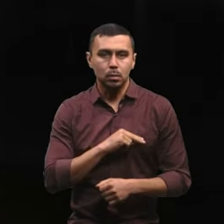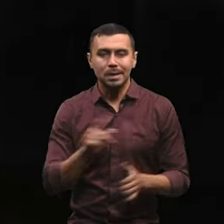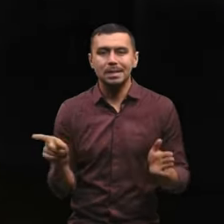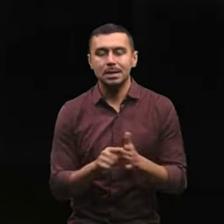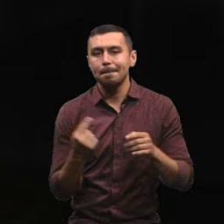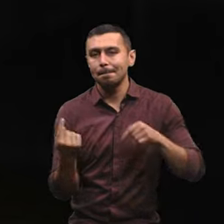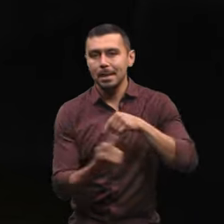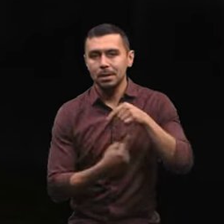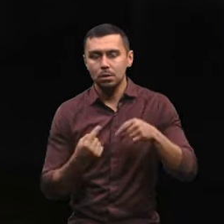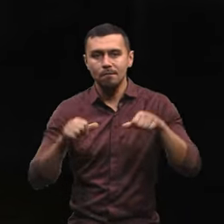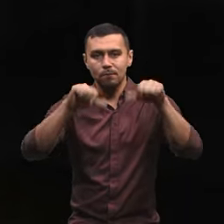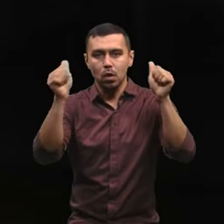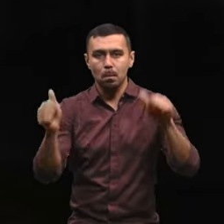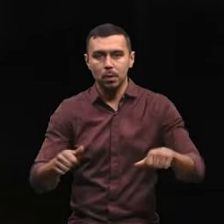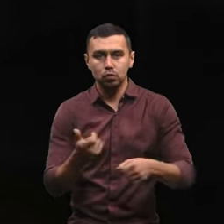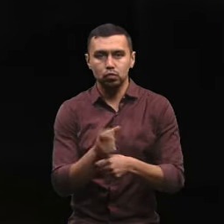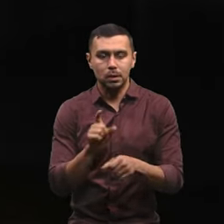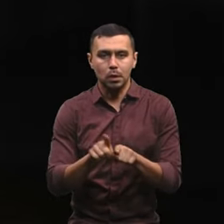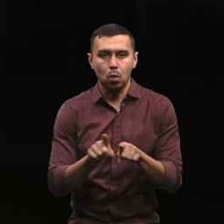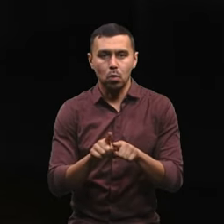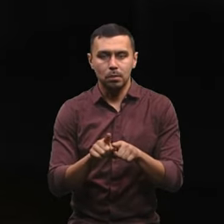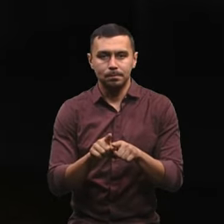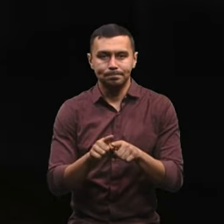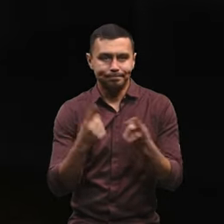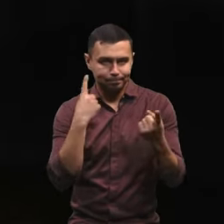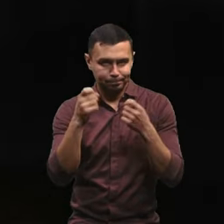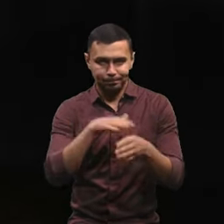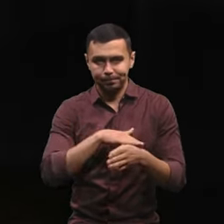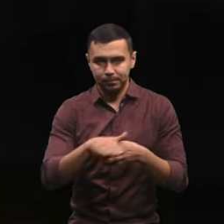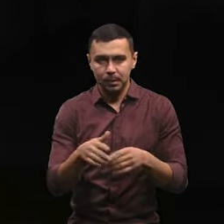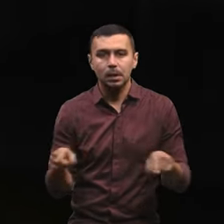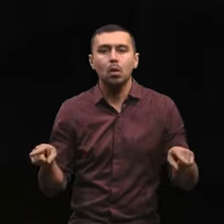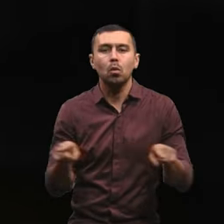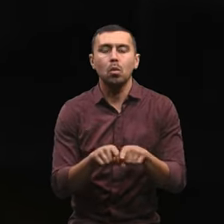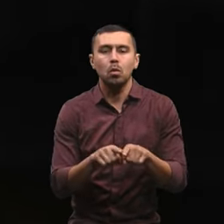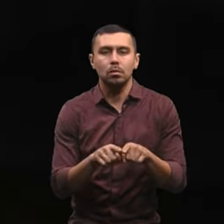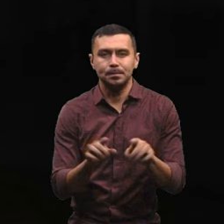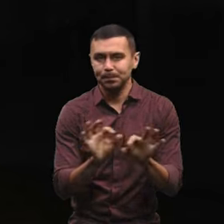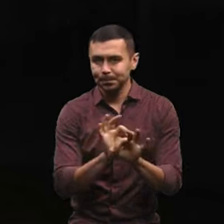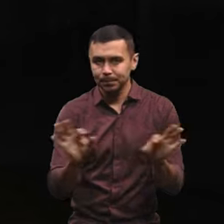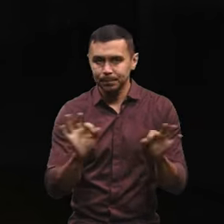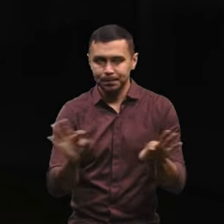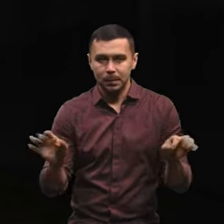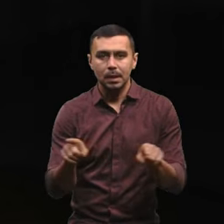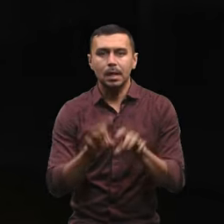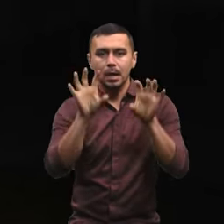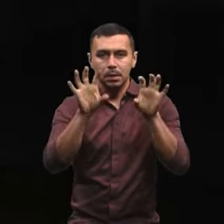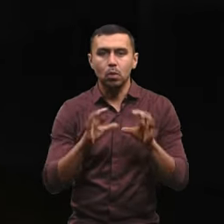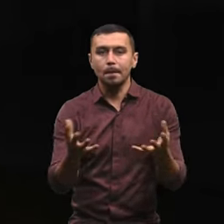бізнесом в форматі дуже інформативному, в форматі просто такому інформаційному, що такий закон